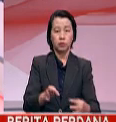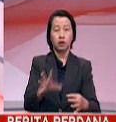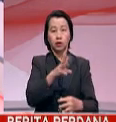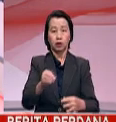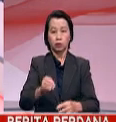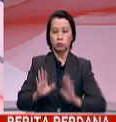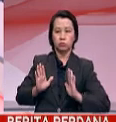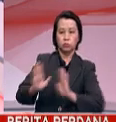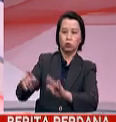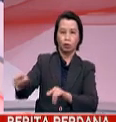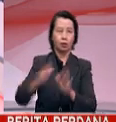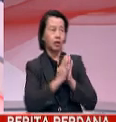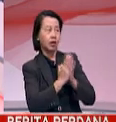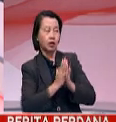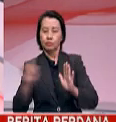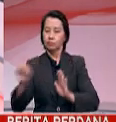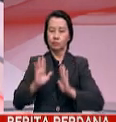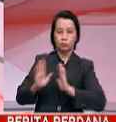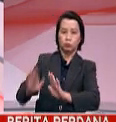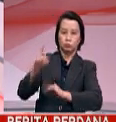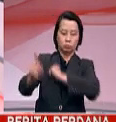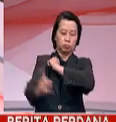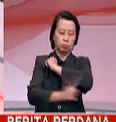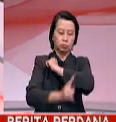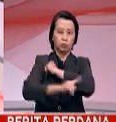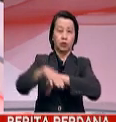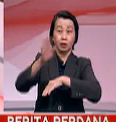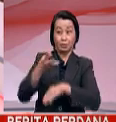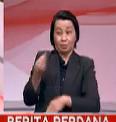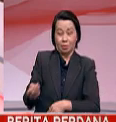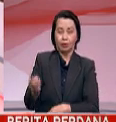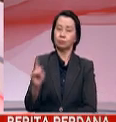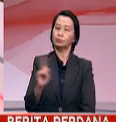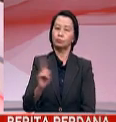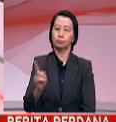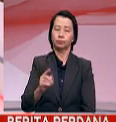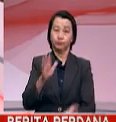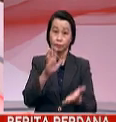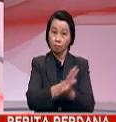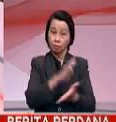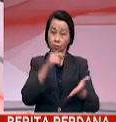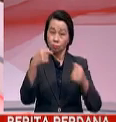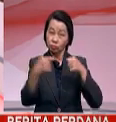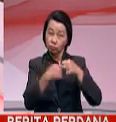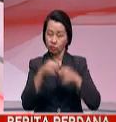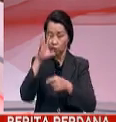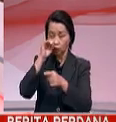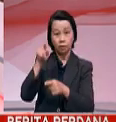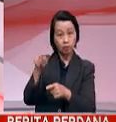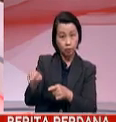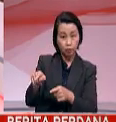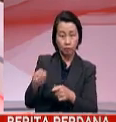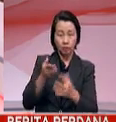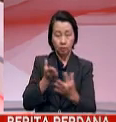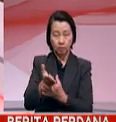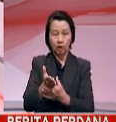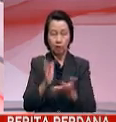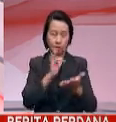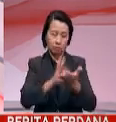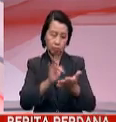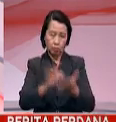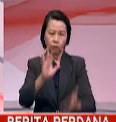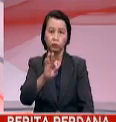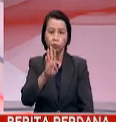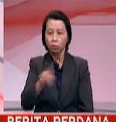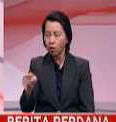selain menolak rayuan tertuduh untuk hukuman lebih ringan. Mengikut kertas pertuduhan, lelaki itu melalui aplikasi